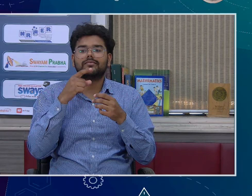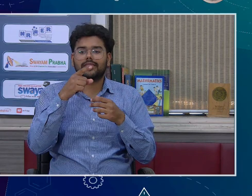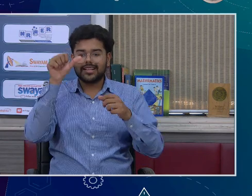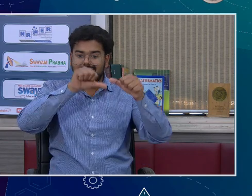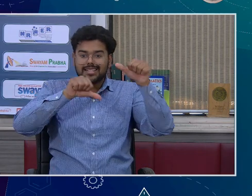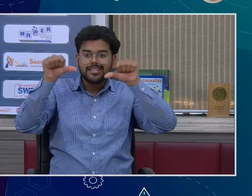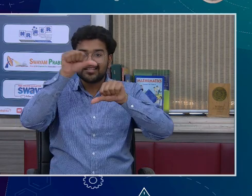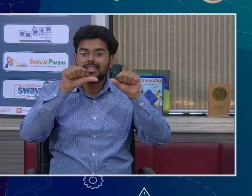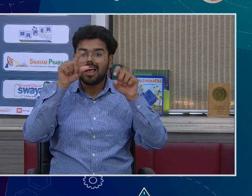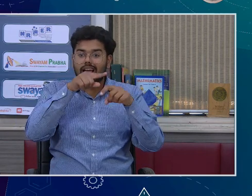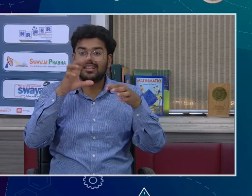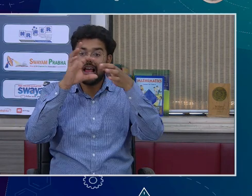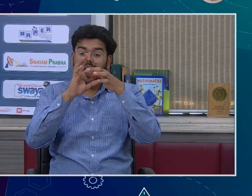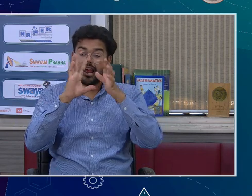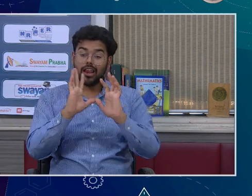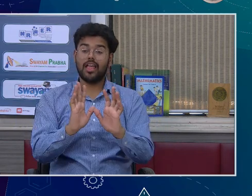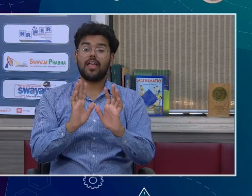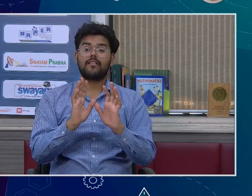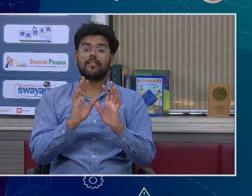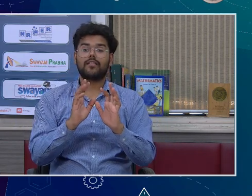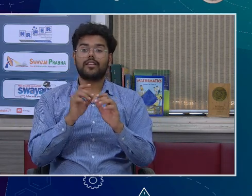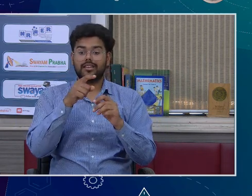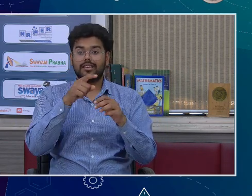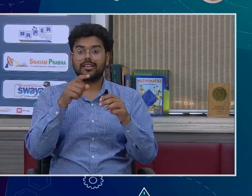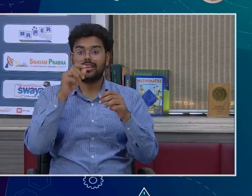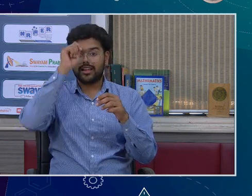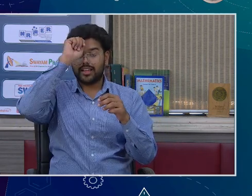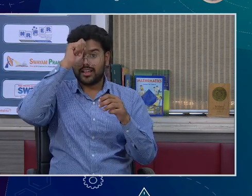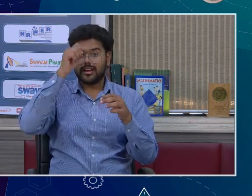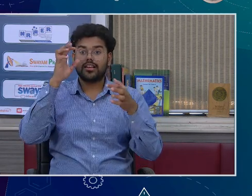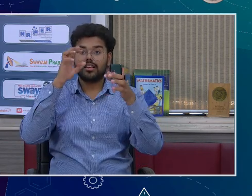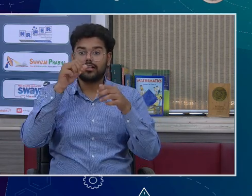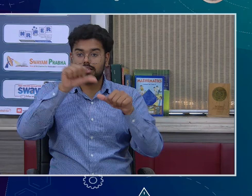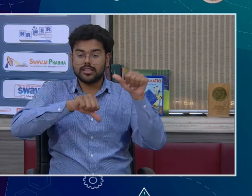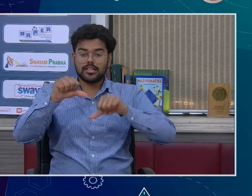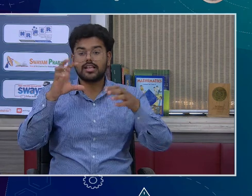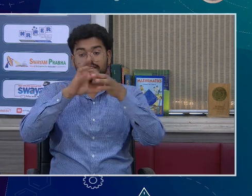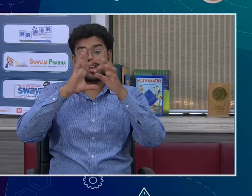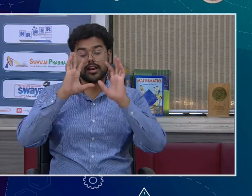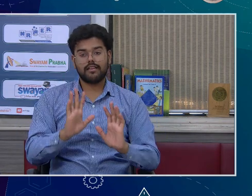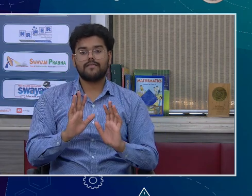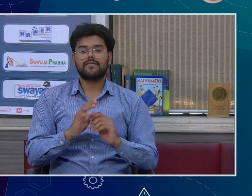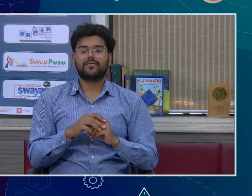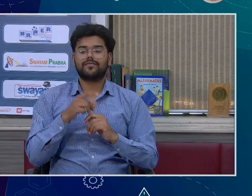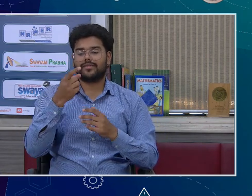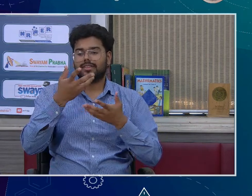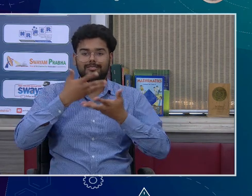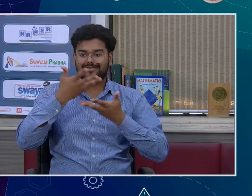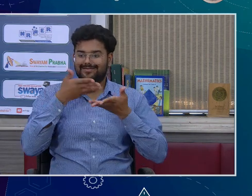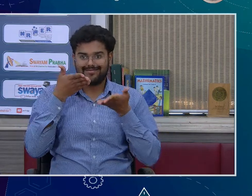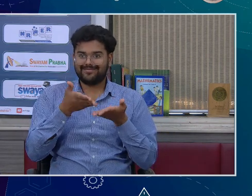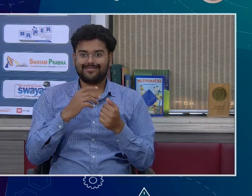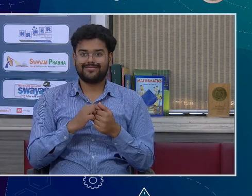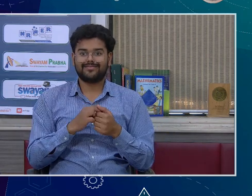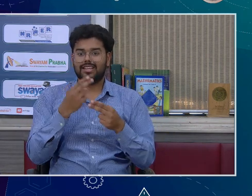ऑफ, वी आर आल्सो लर्निंग साइंस अलोंग विद द इंग्लिश लैंग्वेज एज सच. ओके, सो एज वी आर डिस्कसिंग हियर, यू